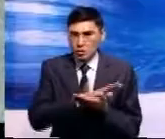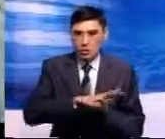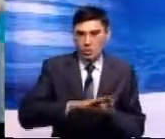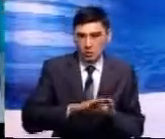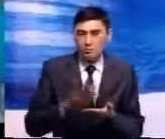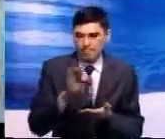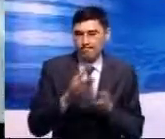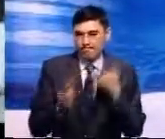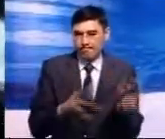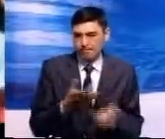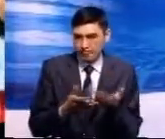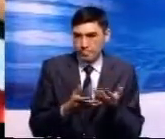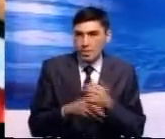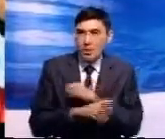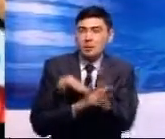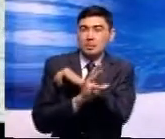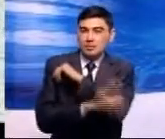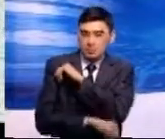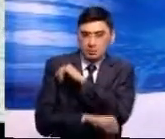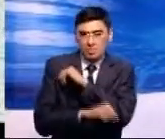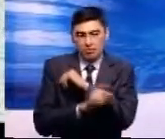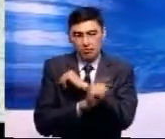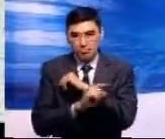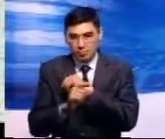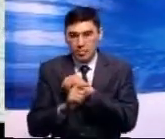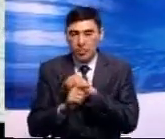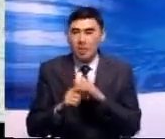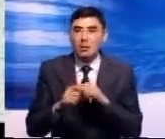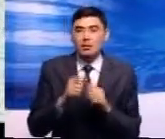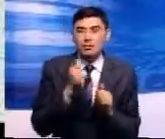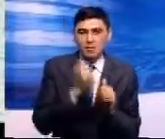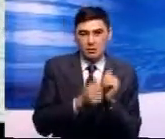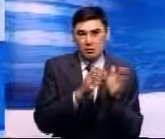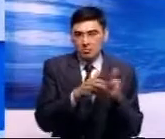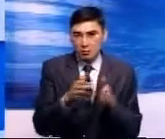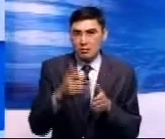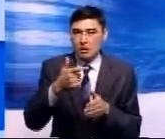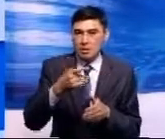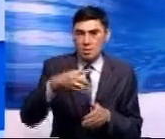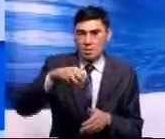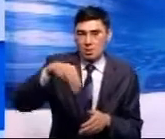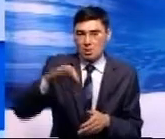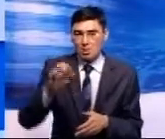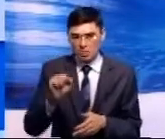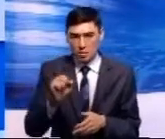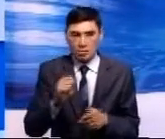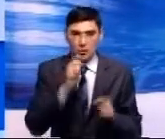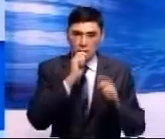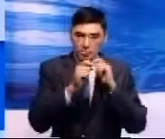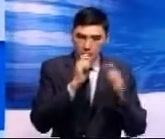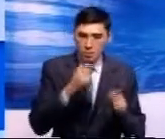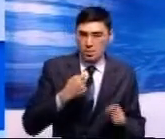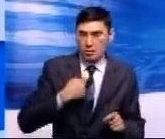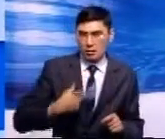средства передвижения. По завершению победителей, призеры первого велофестиваля были награждены грамотами Назарбаев интеллектуальной школы,